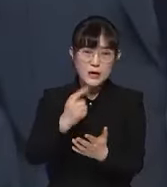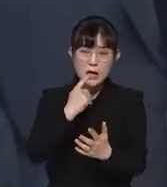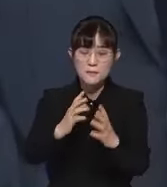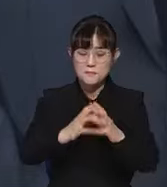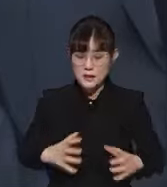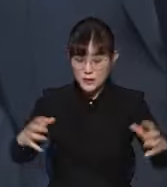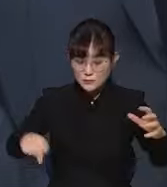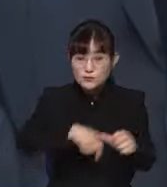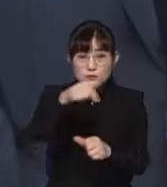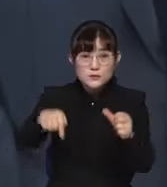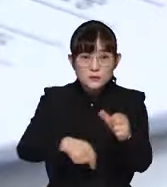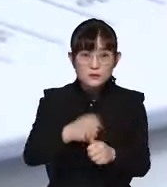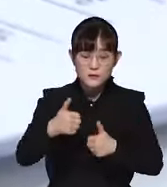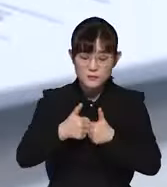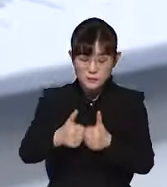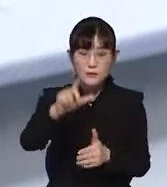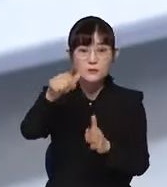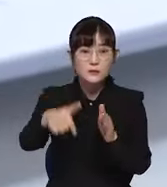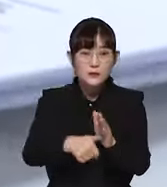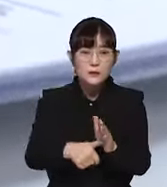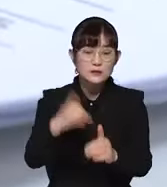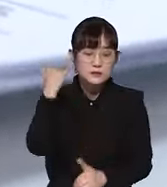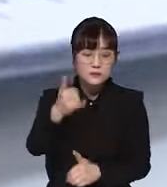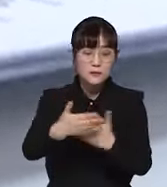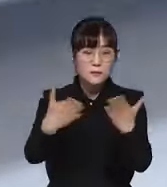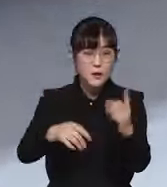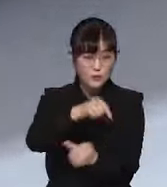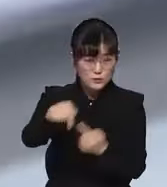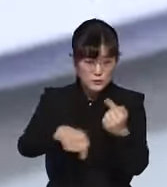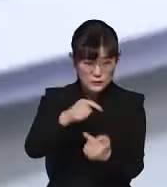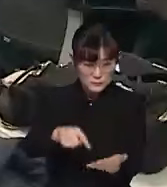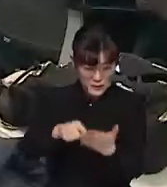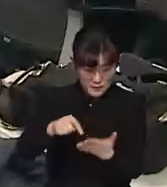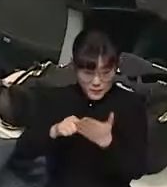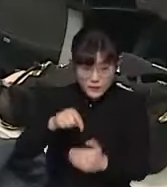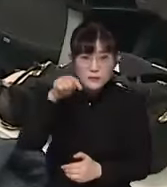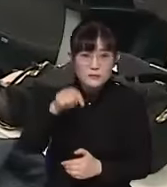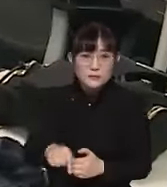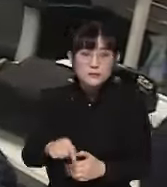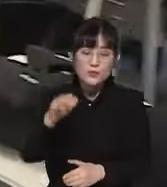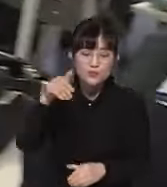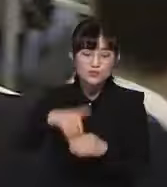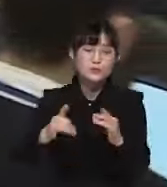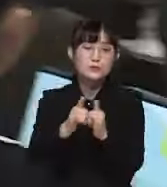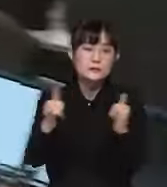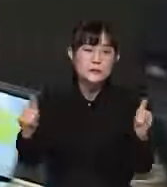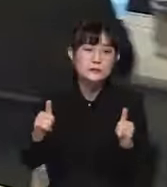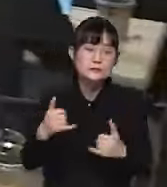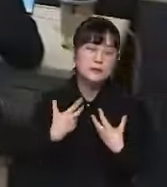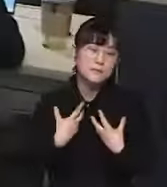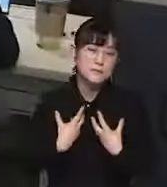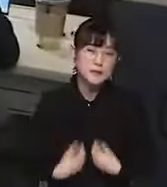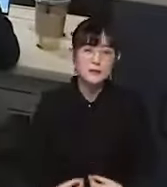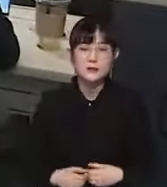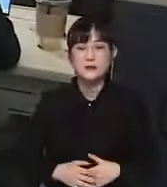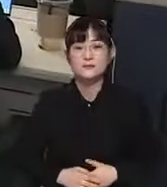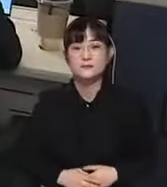과정에서 불법 전화방 운영 의혹이 불거지면서 유권자들의 눈살을 찌푸리게 하고 있습니다. KBC 고영민입니다.